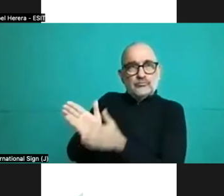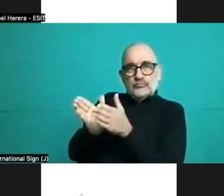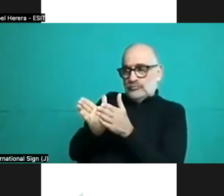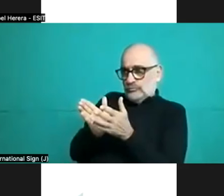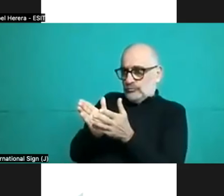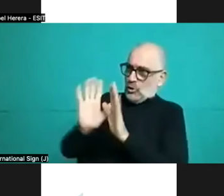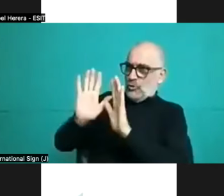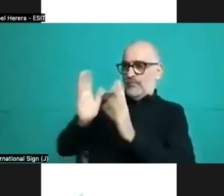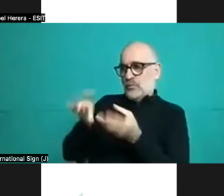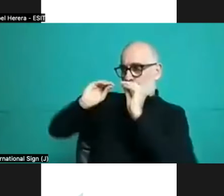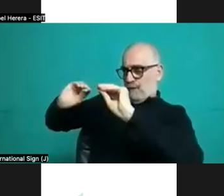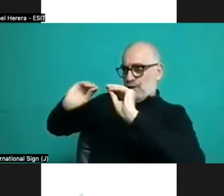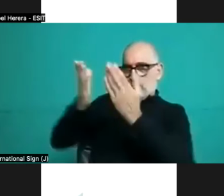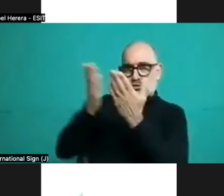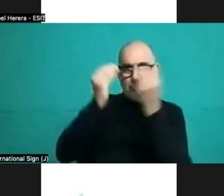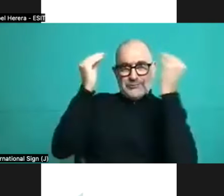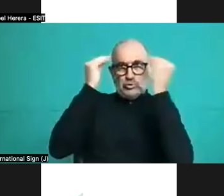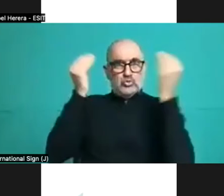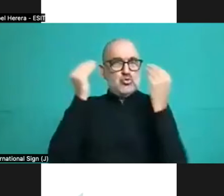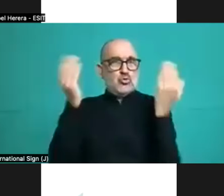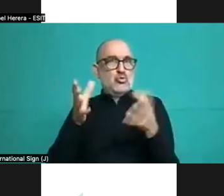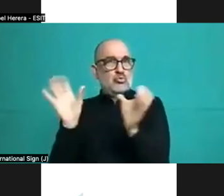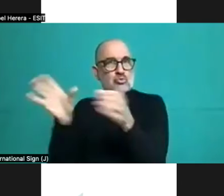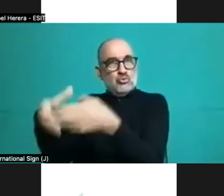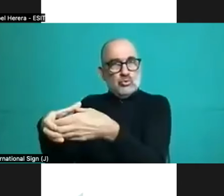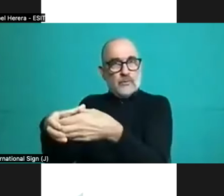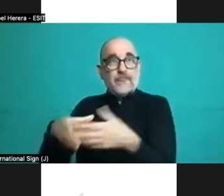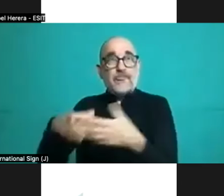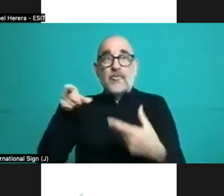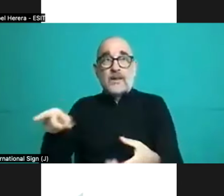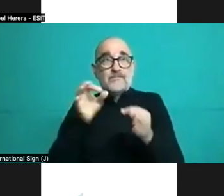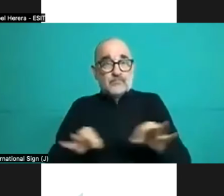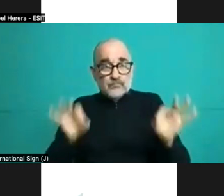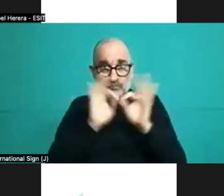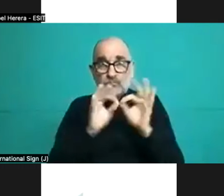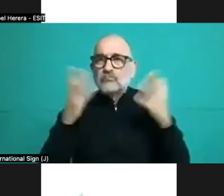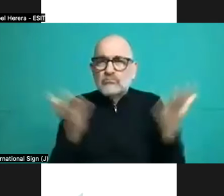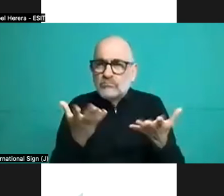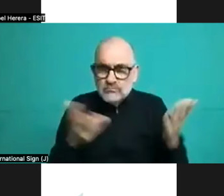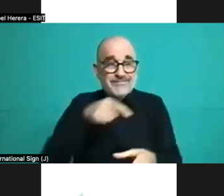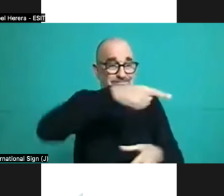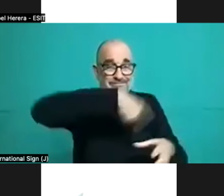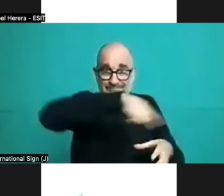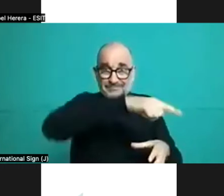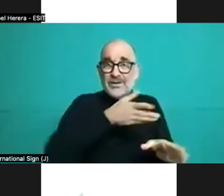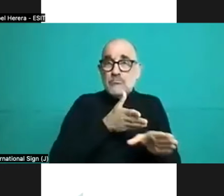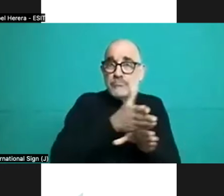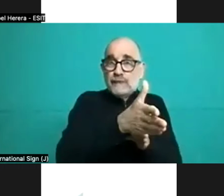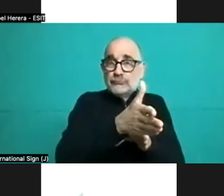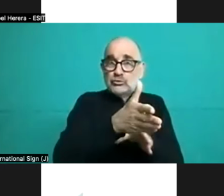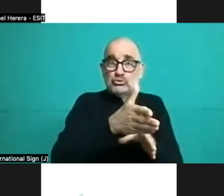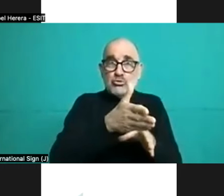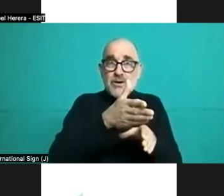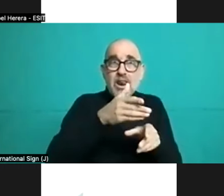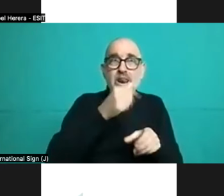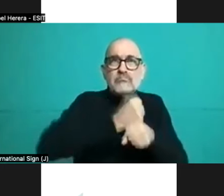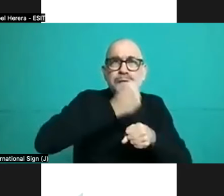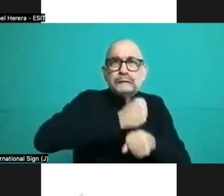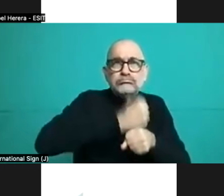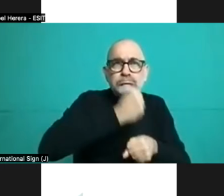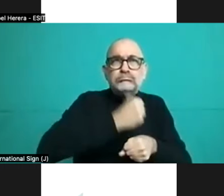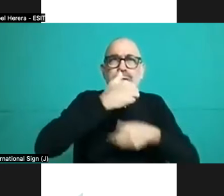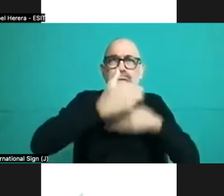d'enseigner en fait les professionnels depuis leur formation, parce que les professionnels doivent reconnaître que les patients